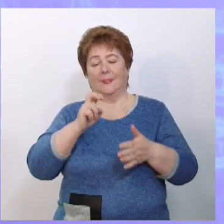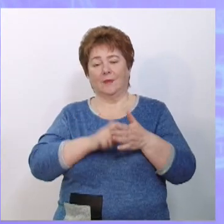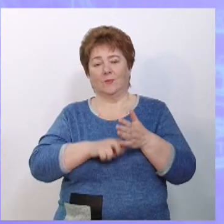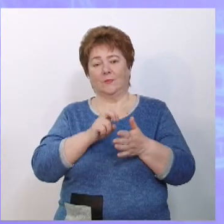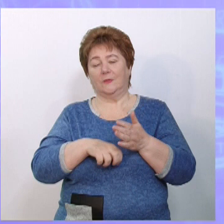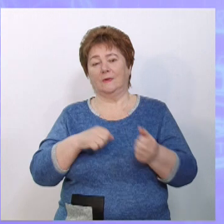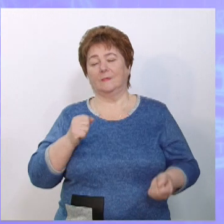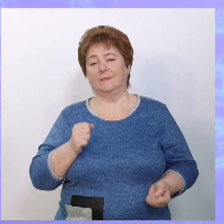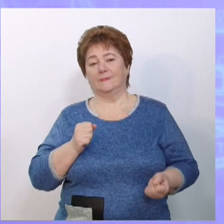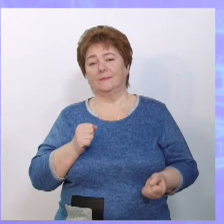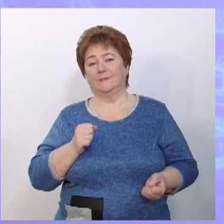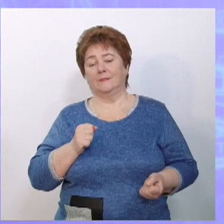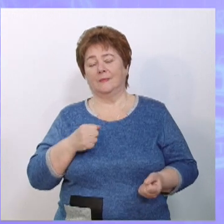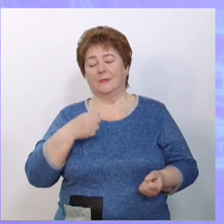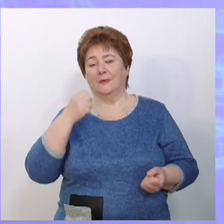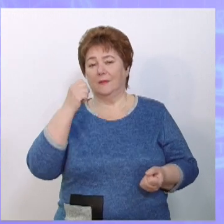Проверяем.